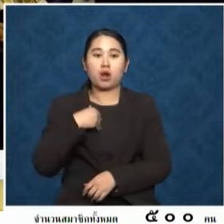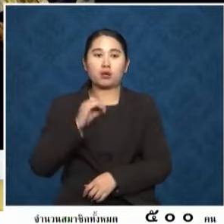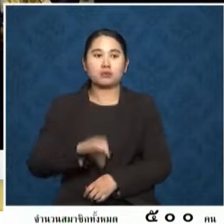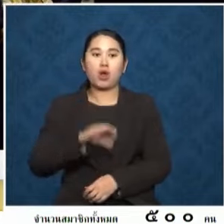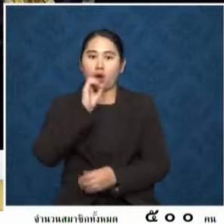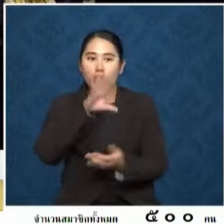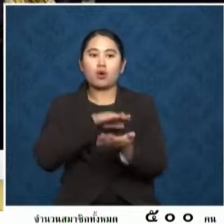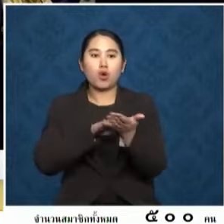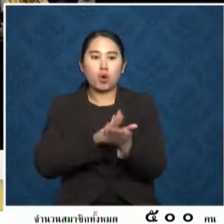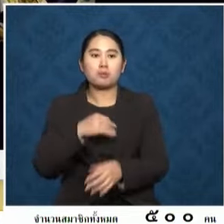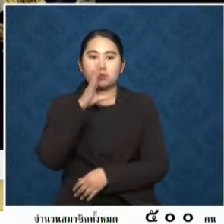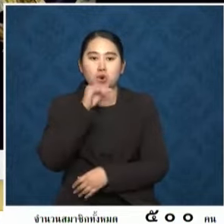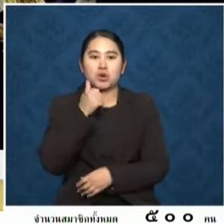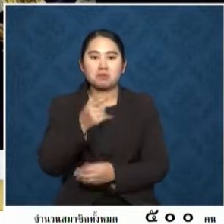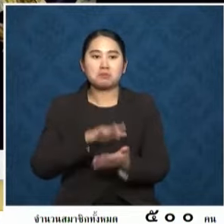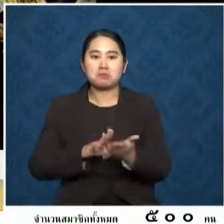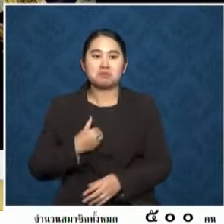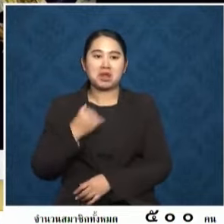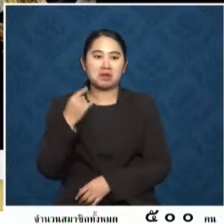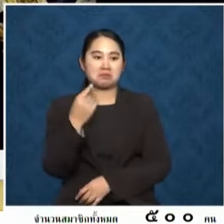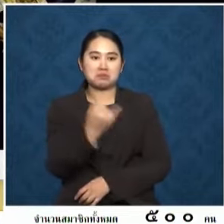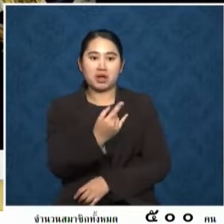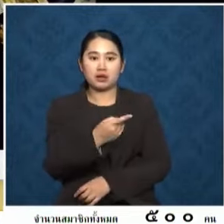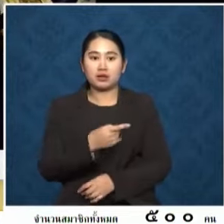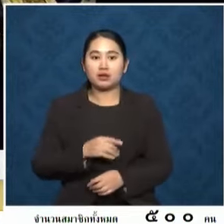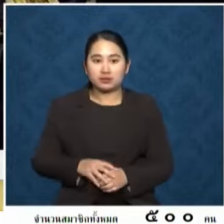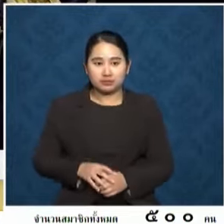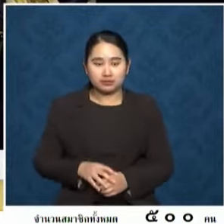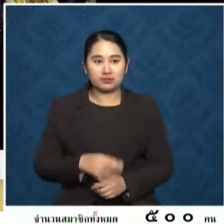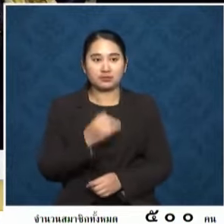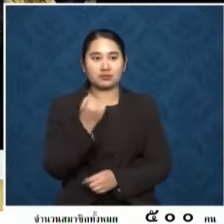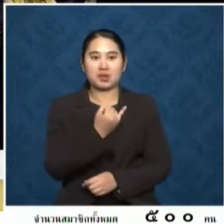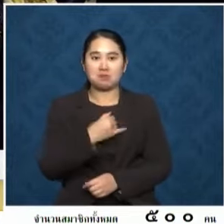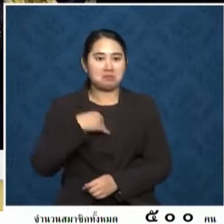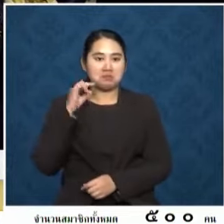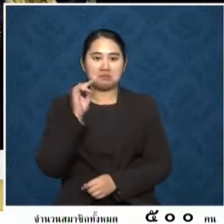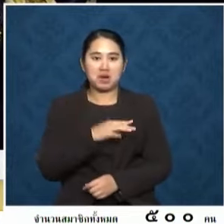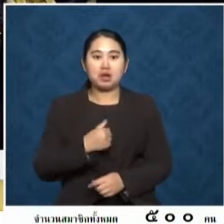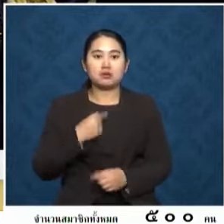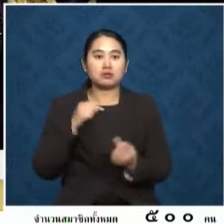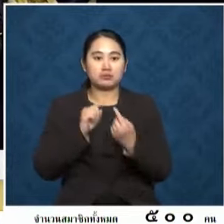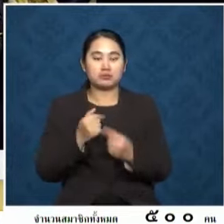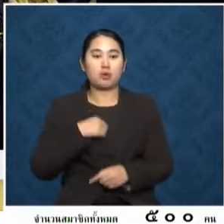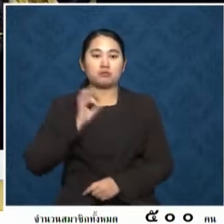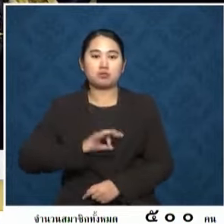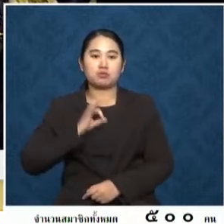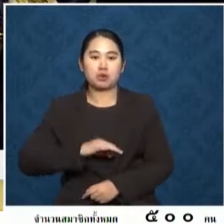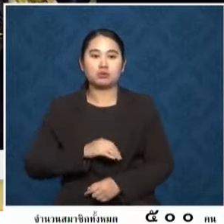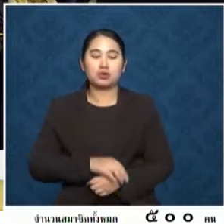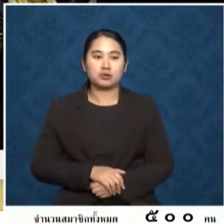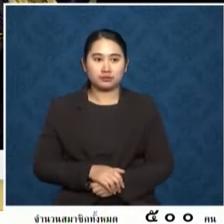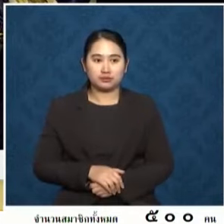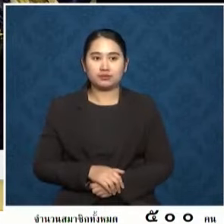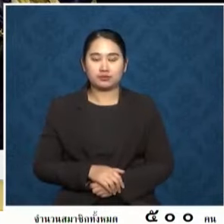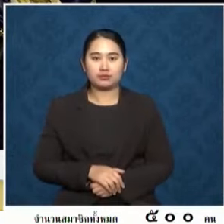าตครับหยาบหรือไม่หยาบเลวทรามครับเลวทรามมากในความรู้สึก